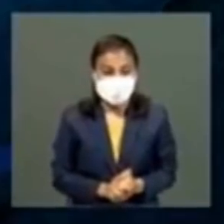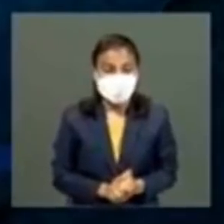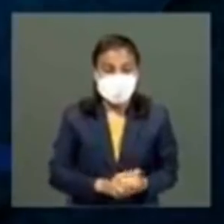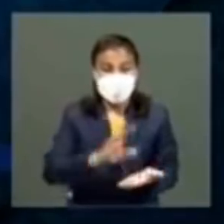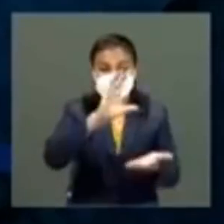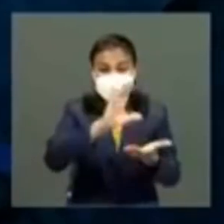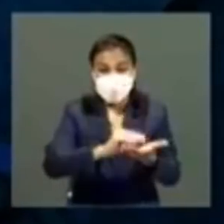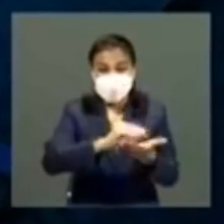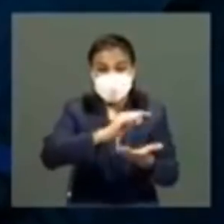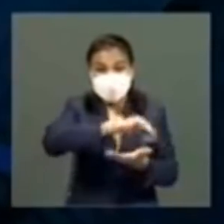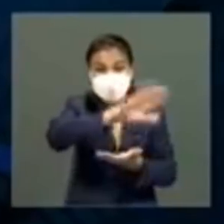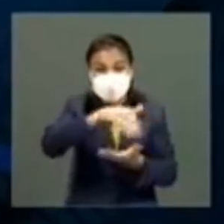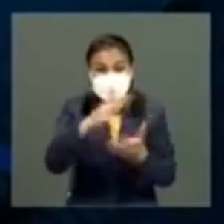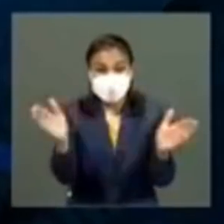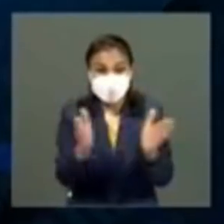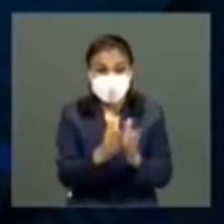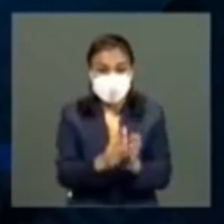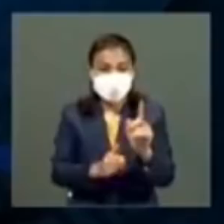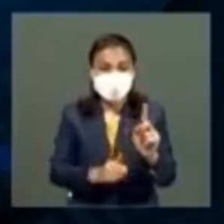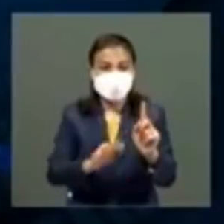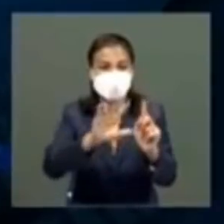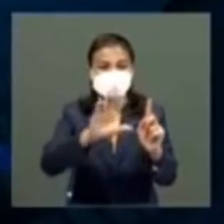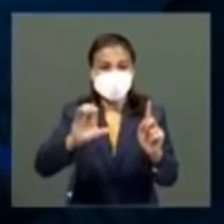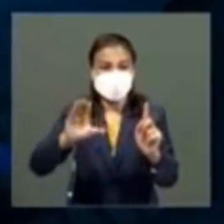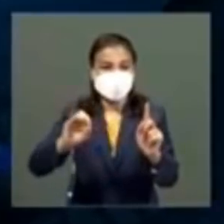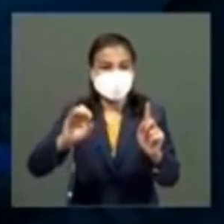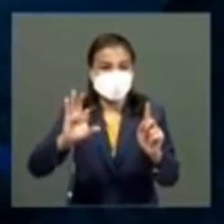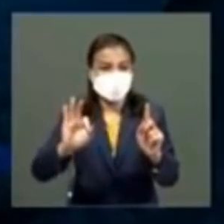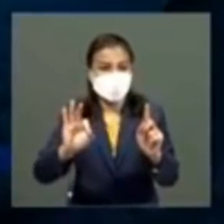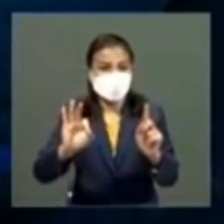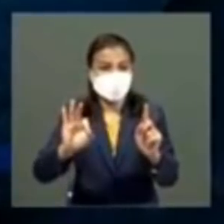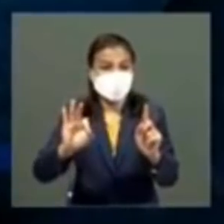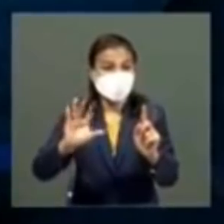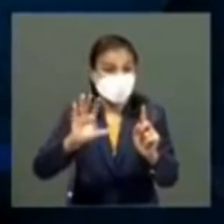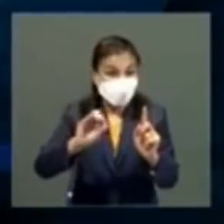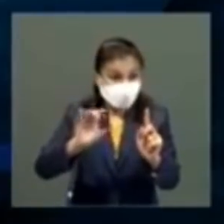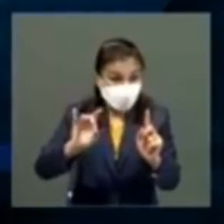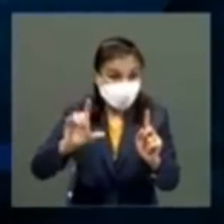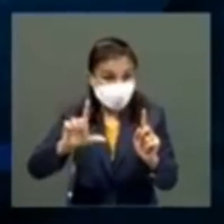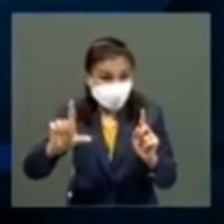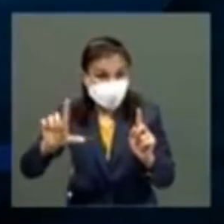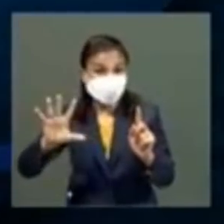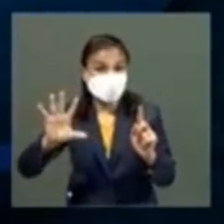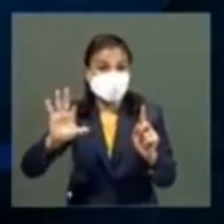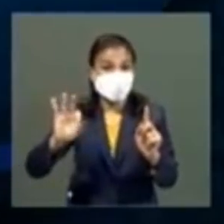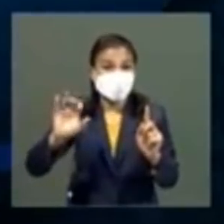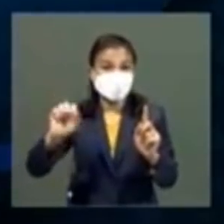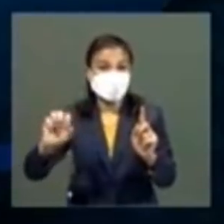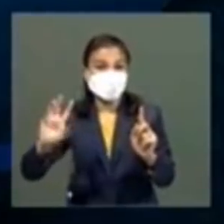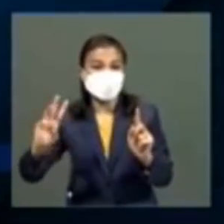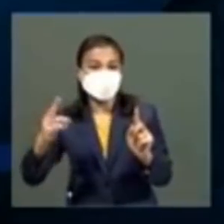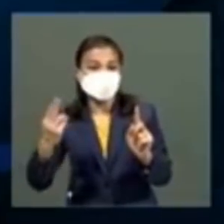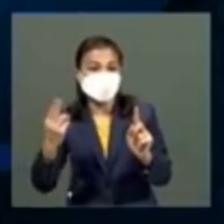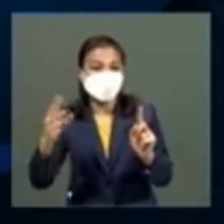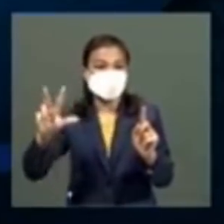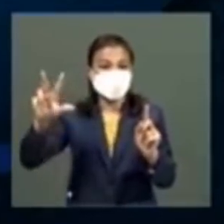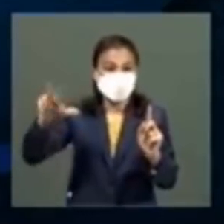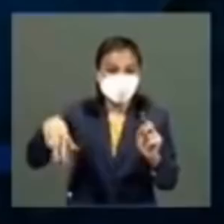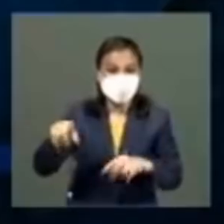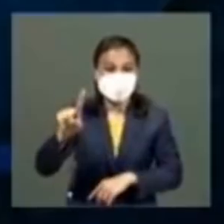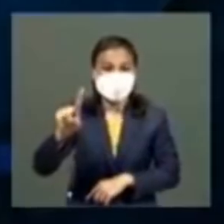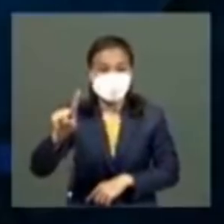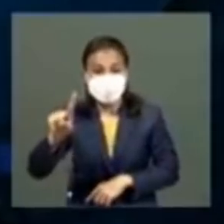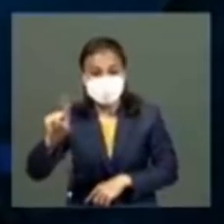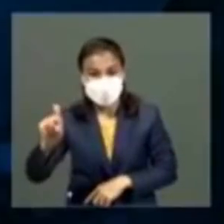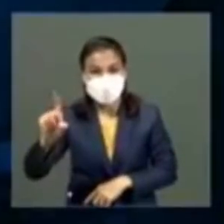รวมทั้งสิ้นแล้วอยู่ที่ 158ล้านเก้าแสน63120 6รายค่ะใน